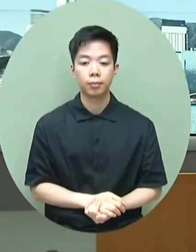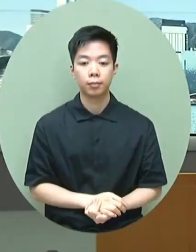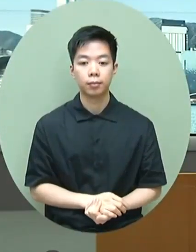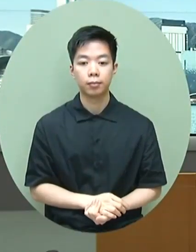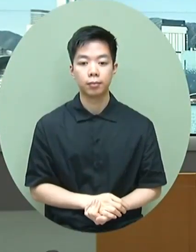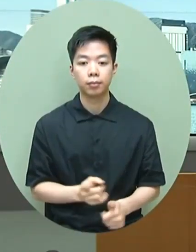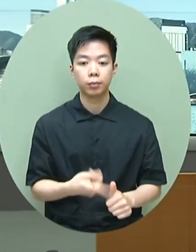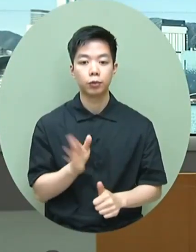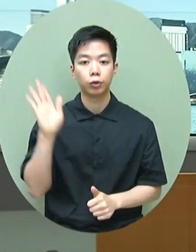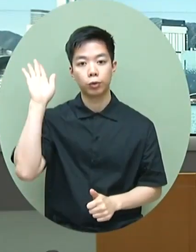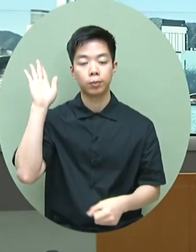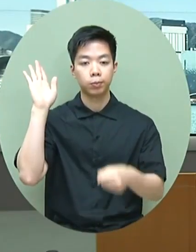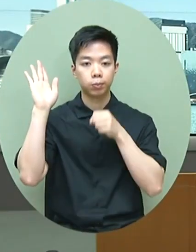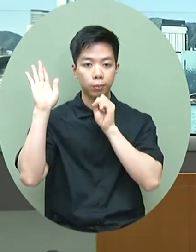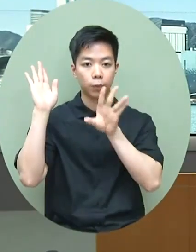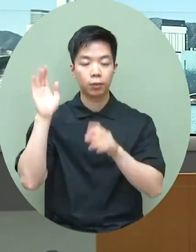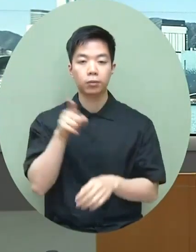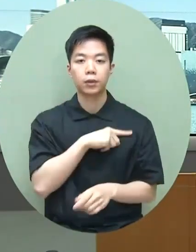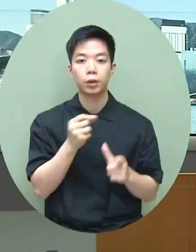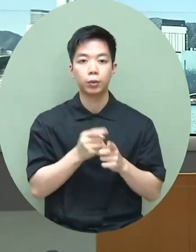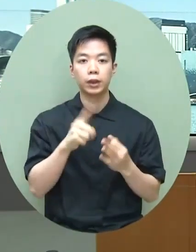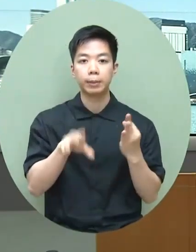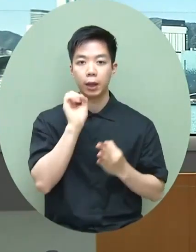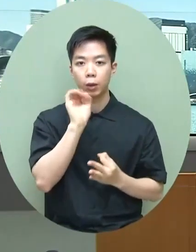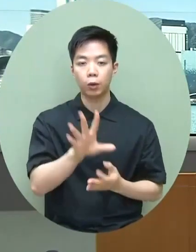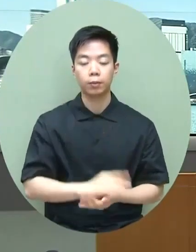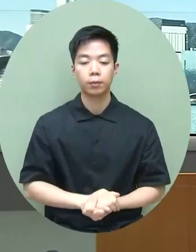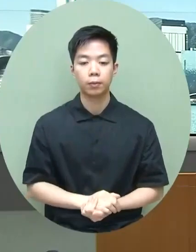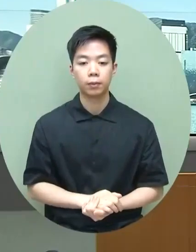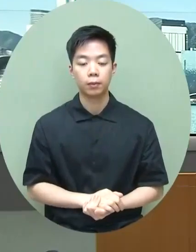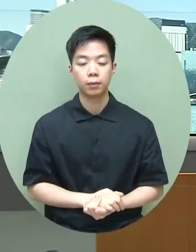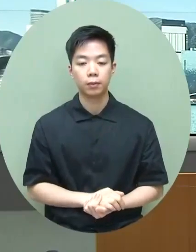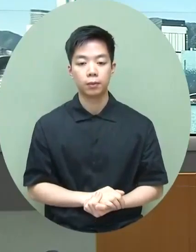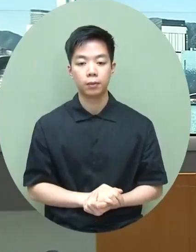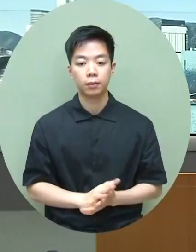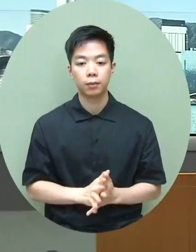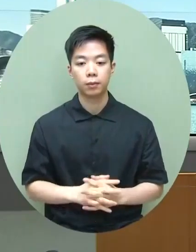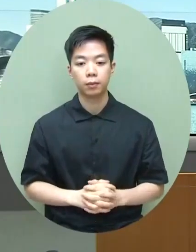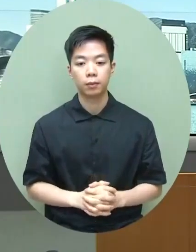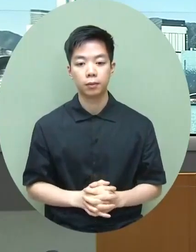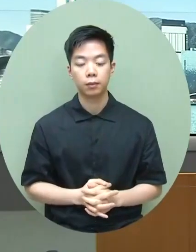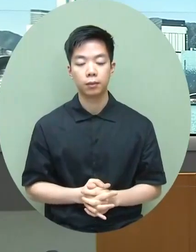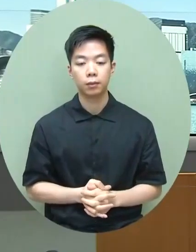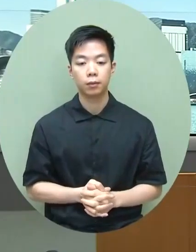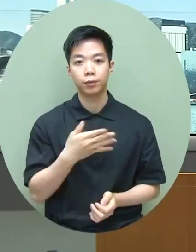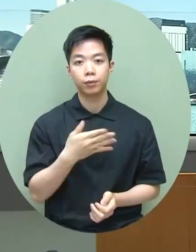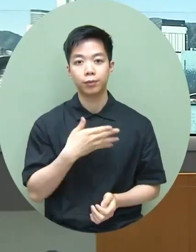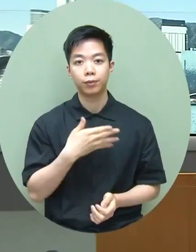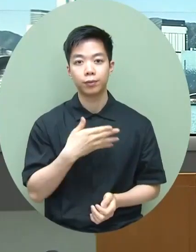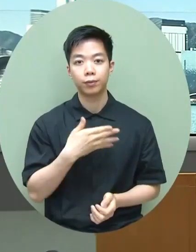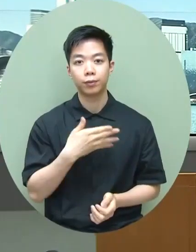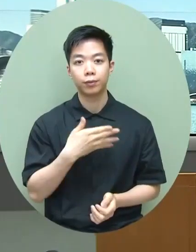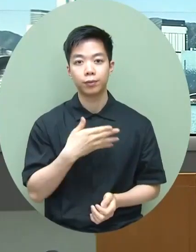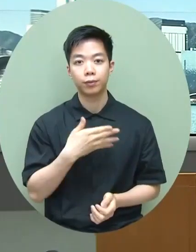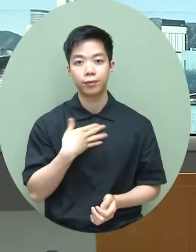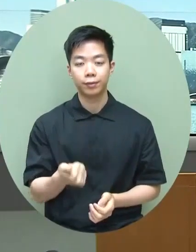問之前，請介紹下自己代表傳媒機構。第一位嗰邊最後嗰行白色衫嗰位女士。 係，兩位好 Now TV 嘅，首先想請教翻